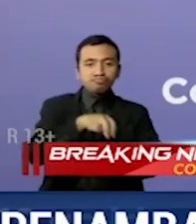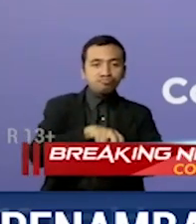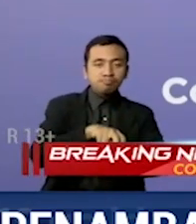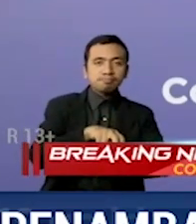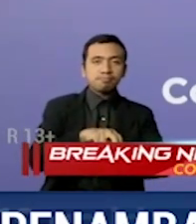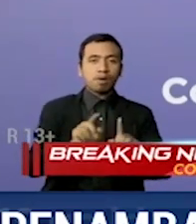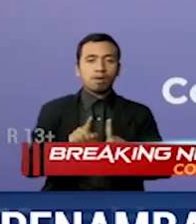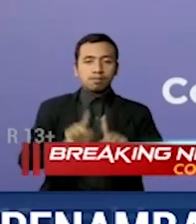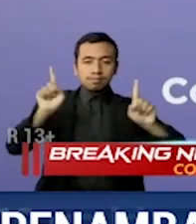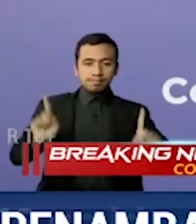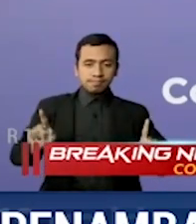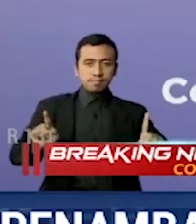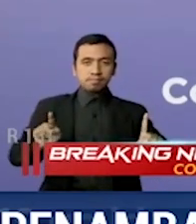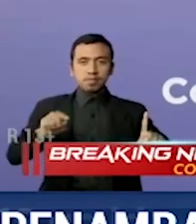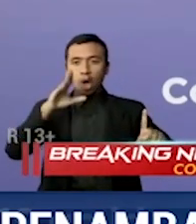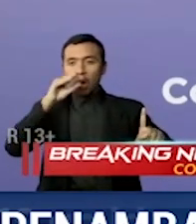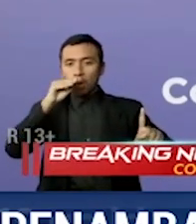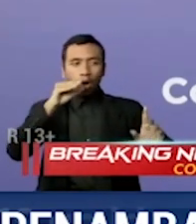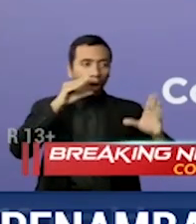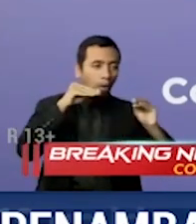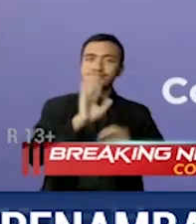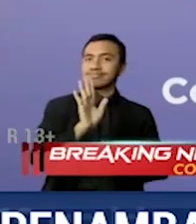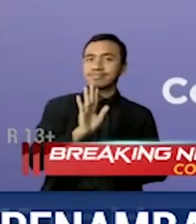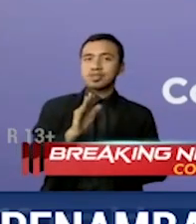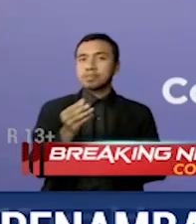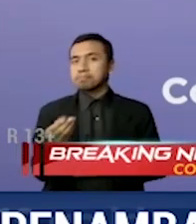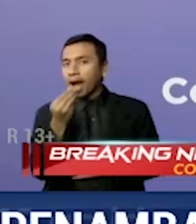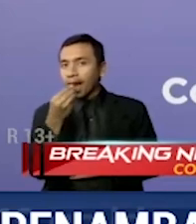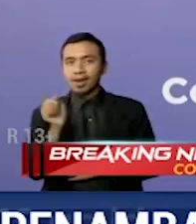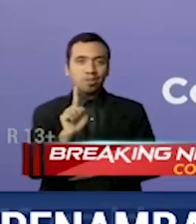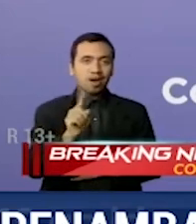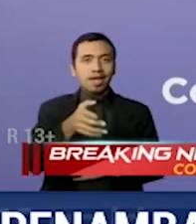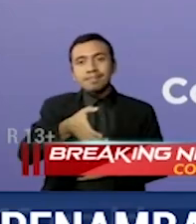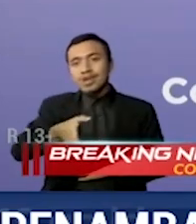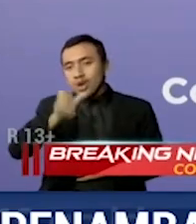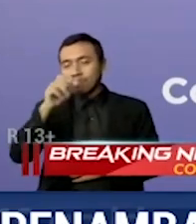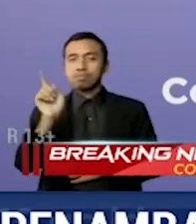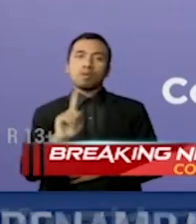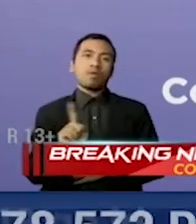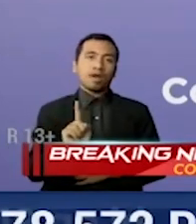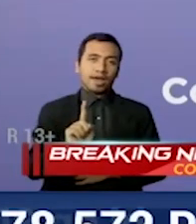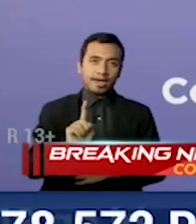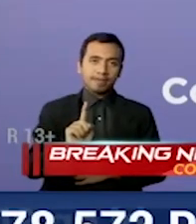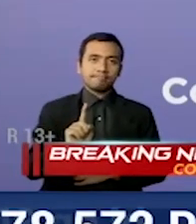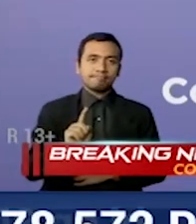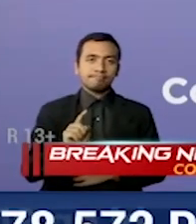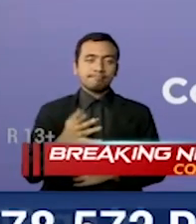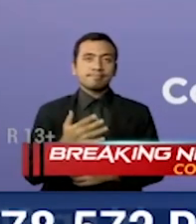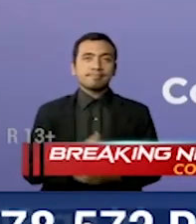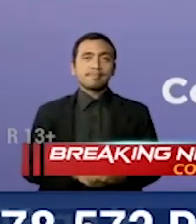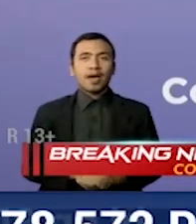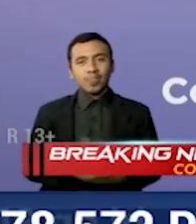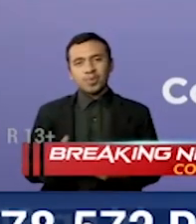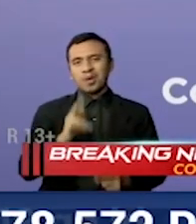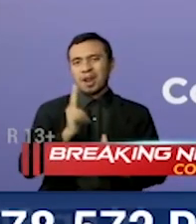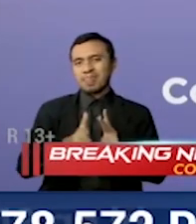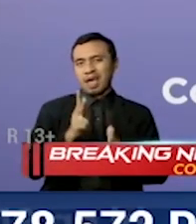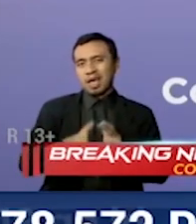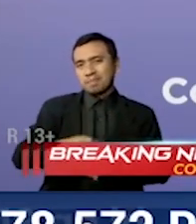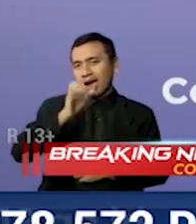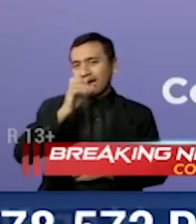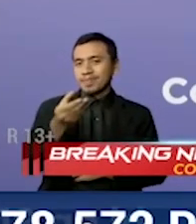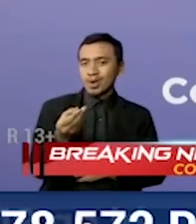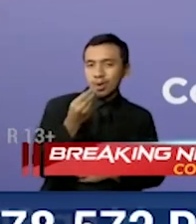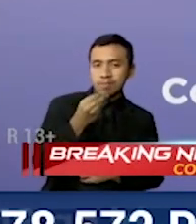berbicara ia tidak makan tidak minum di dalam kendaraan umum atau di dalam kereta